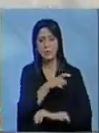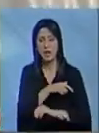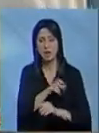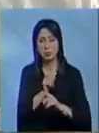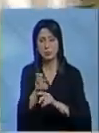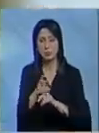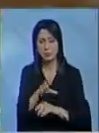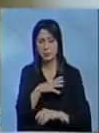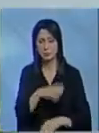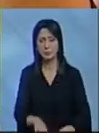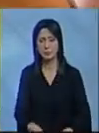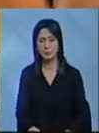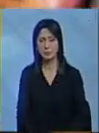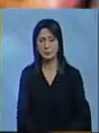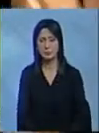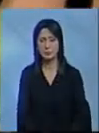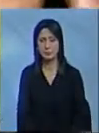მანდატორის სამსახური.